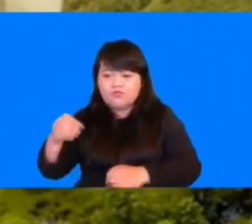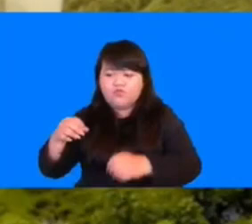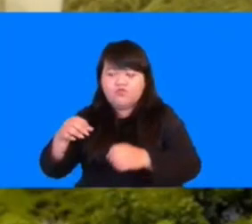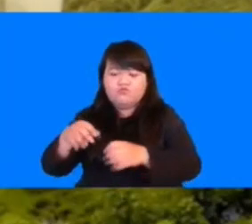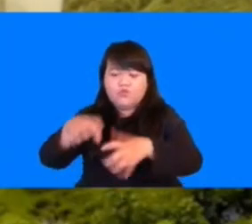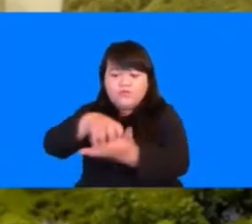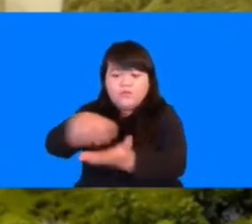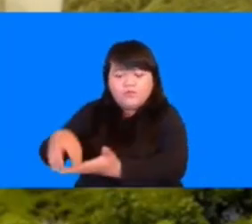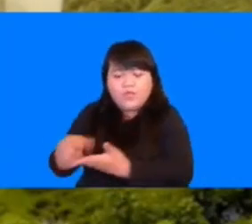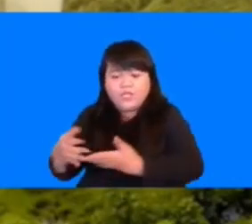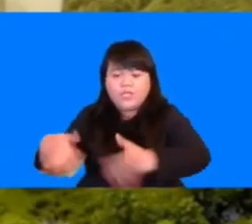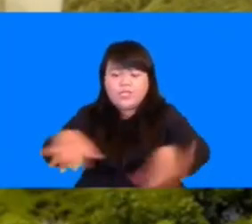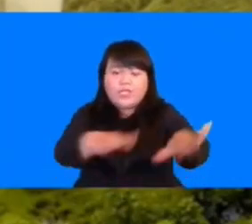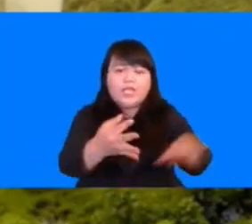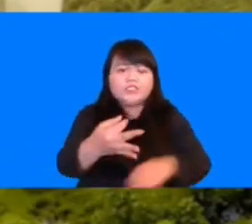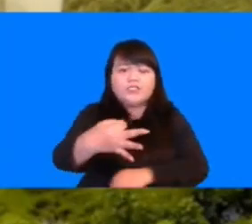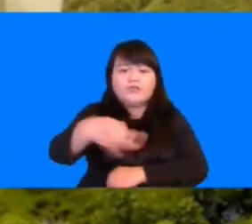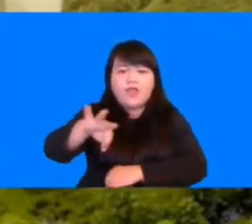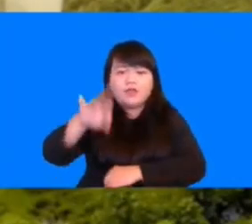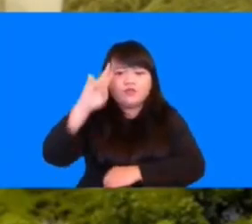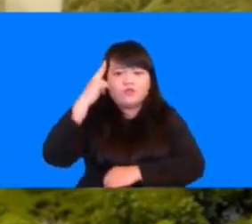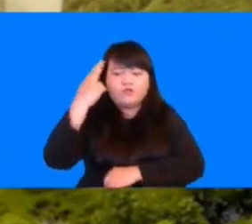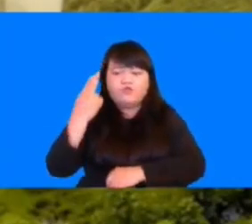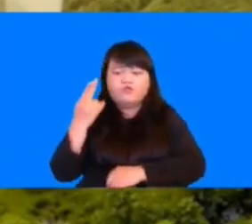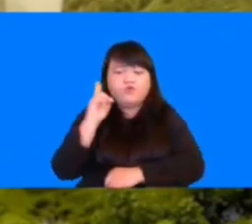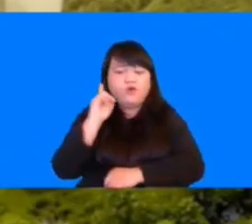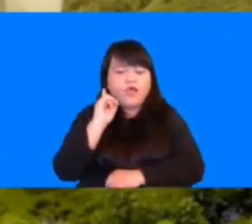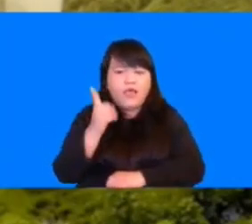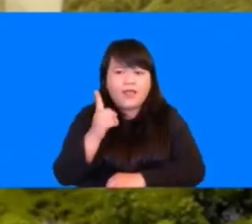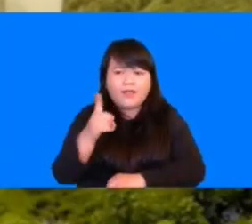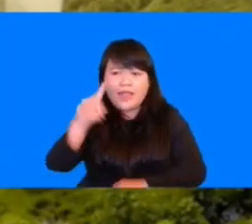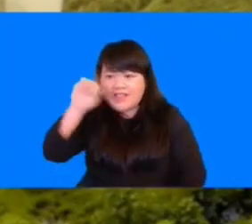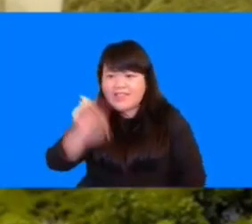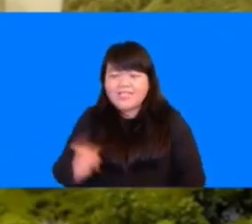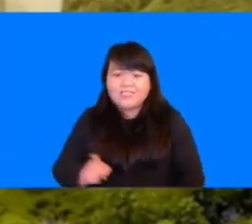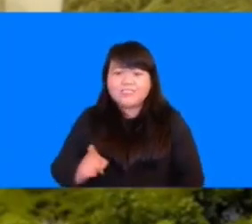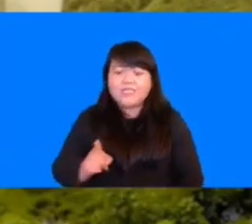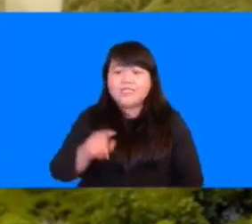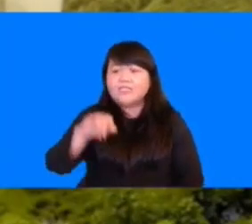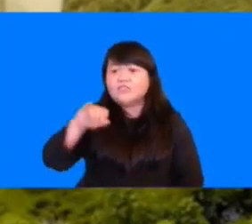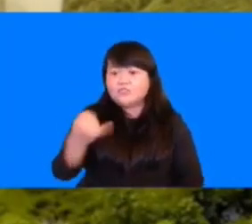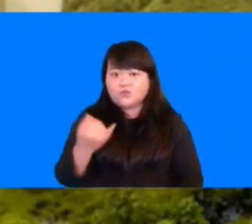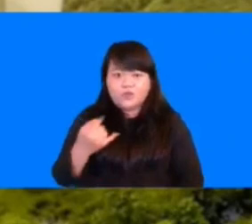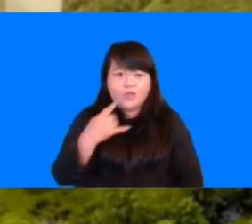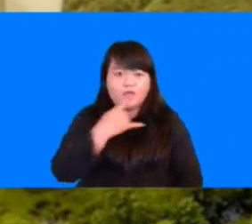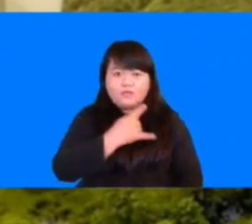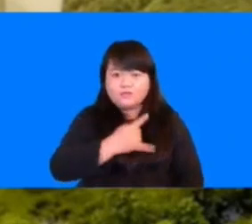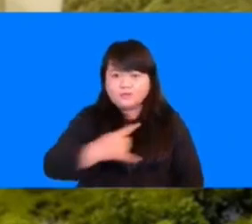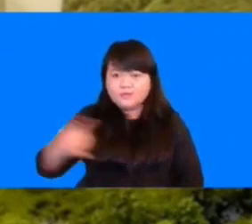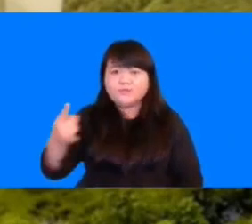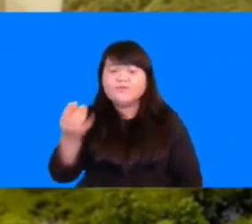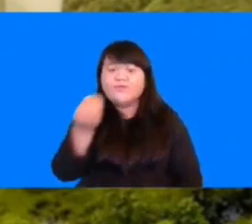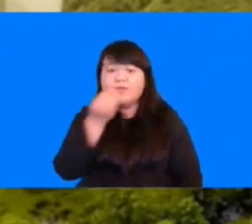baru untuk mendukung peningkatan penyediaan listrik dan sekaligus ketahanan